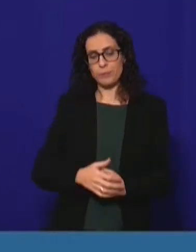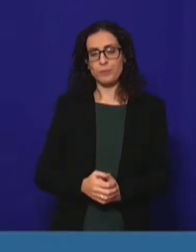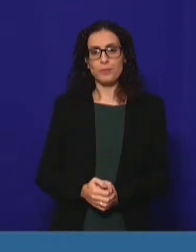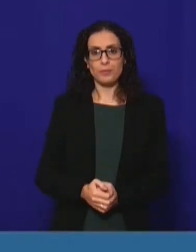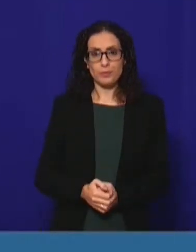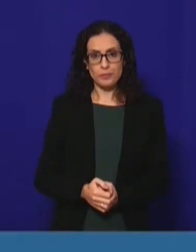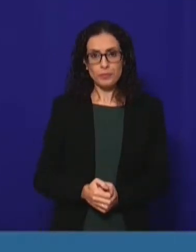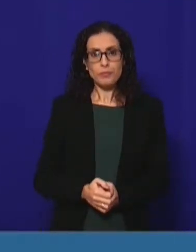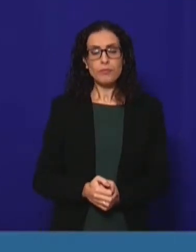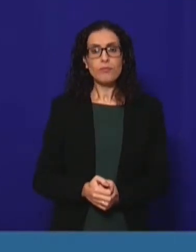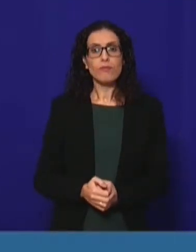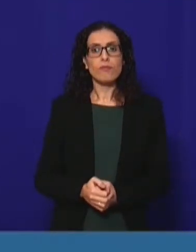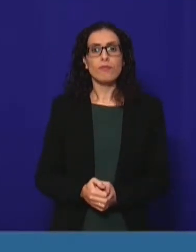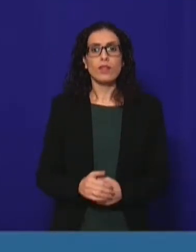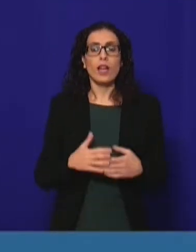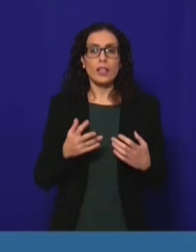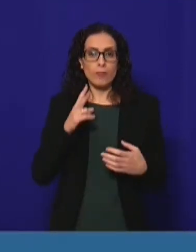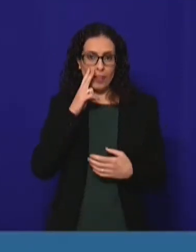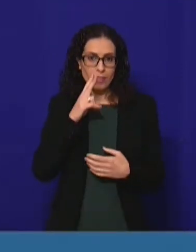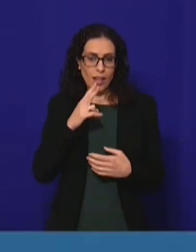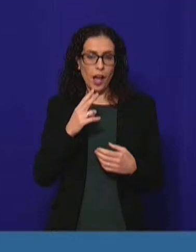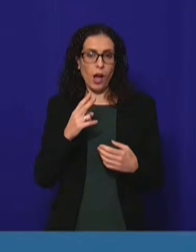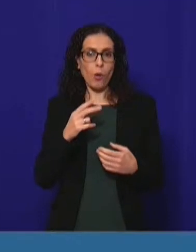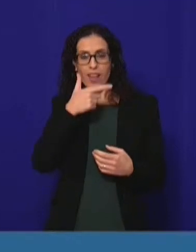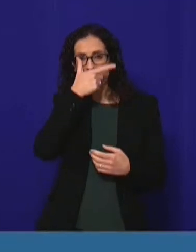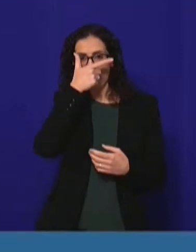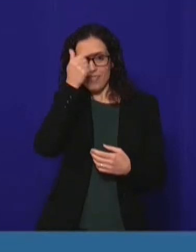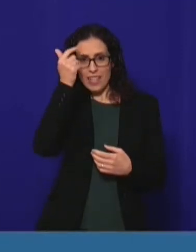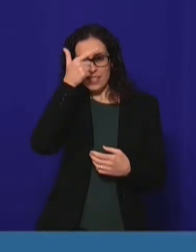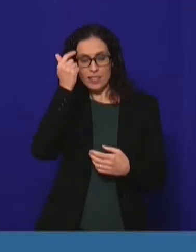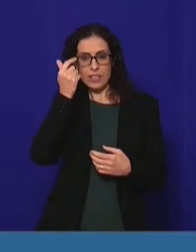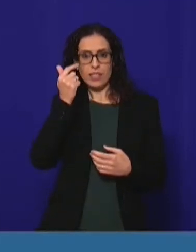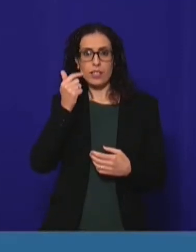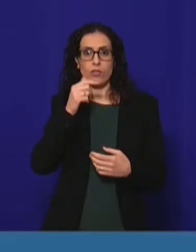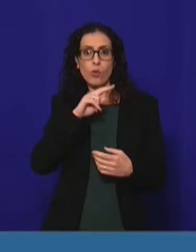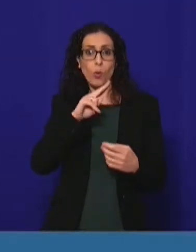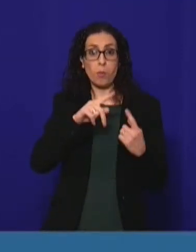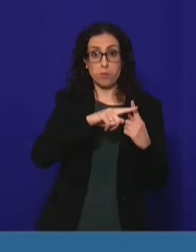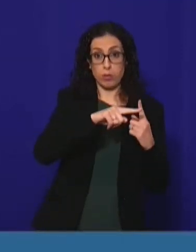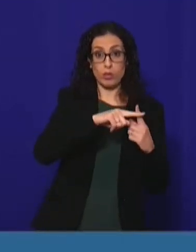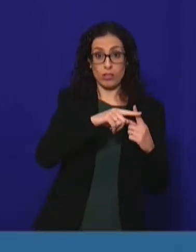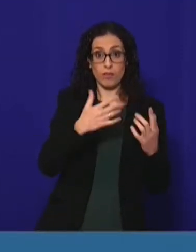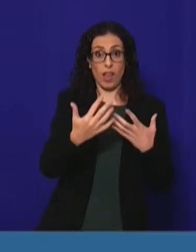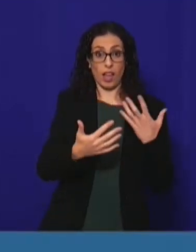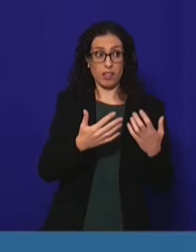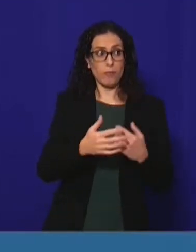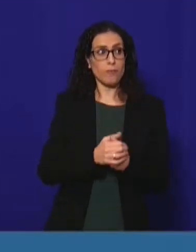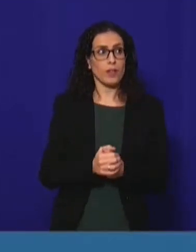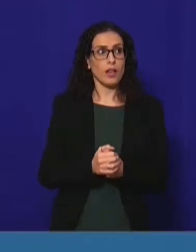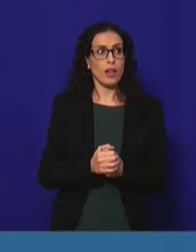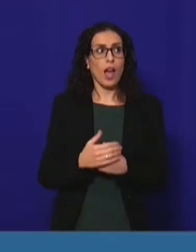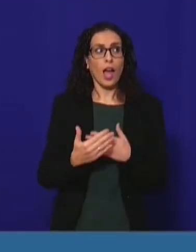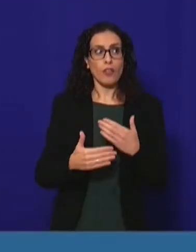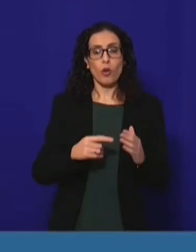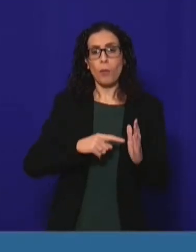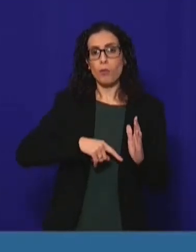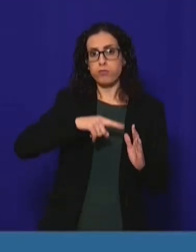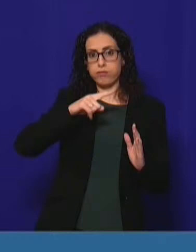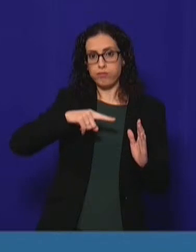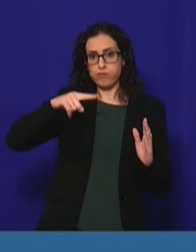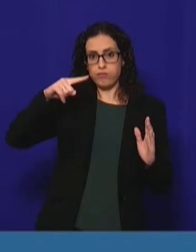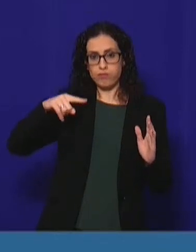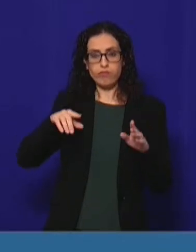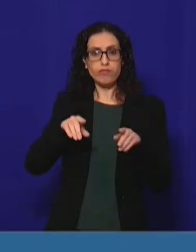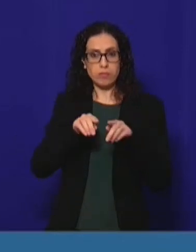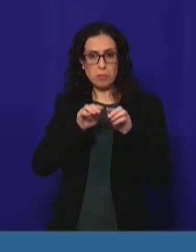Palma qegħdin naraw il-każi attivi tal-COVID qegħdin ikunu issa stabbli, speċjalment f'dak il-moving average li qed ikollna